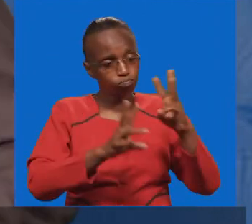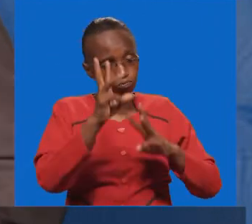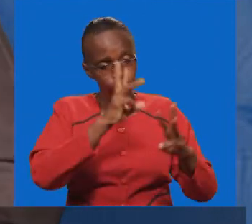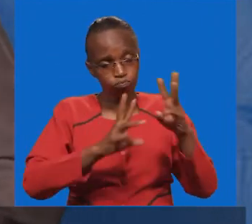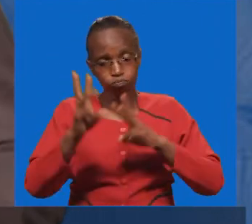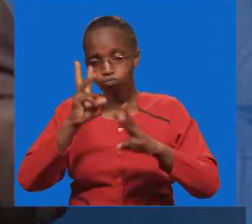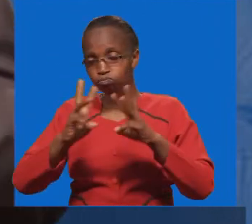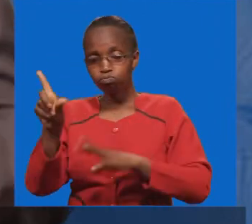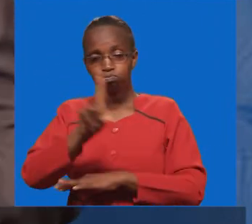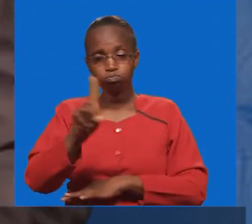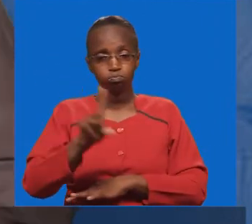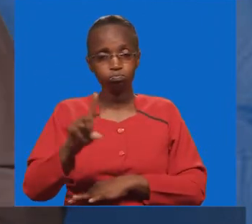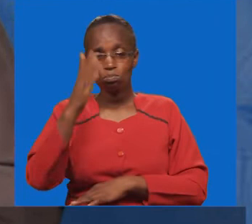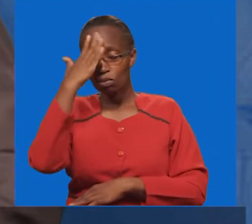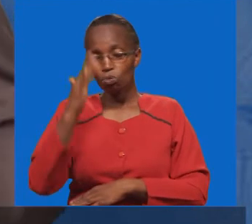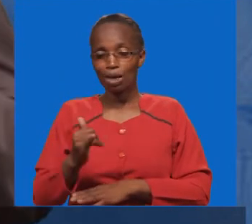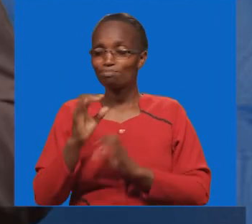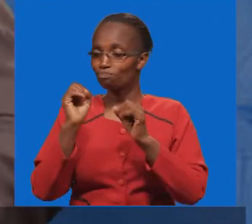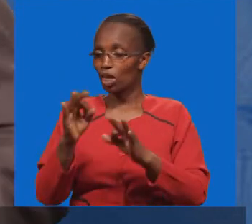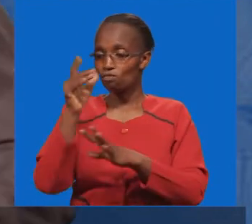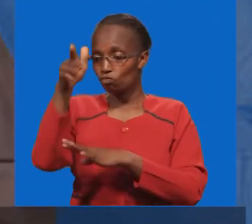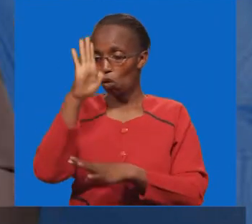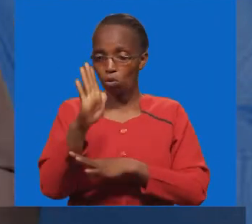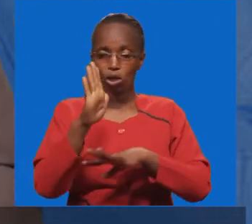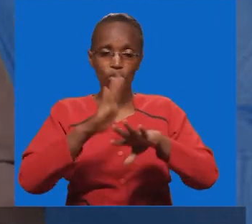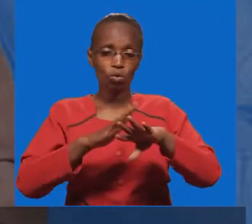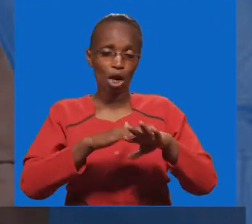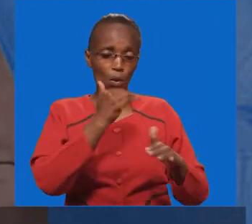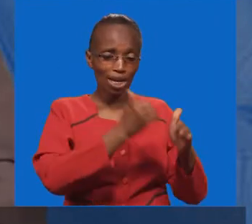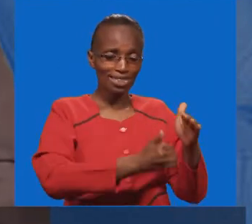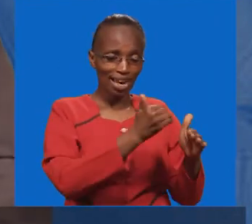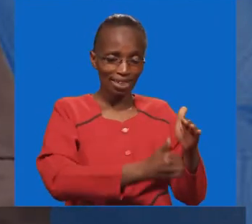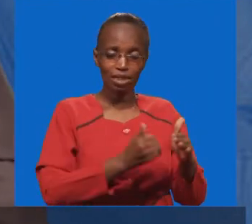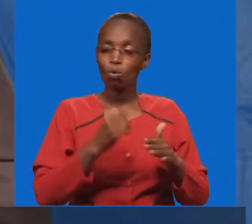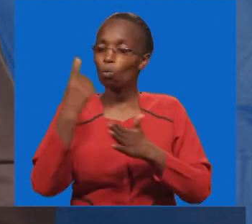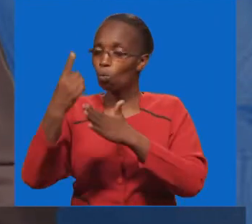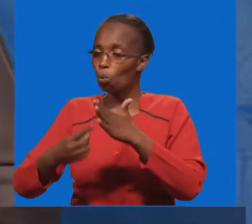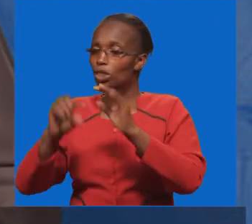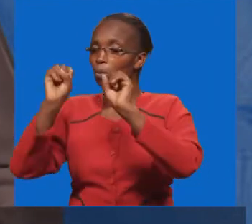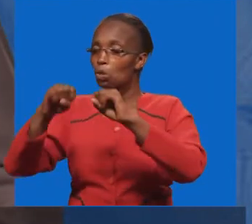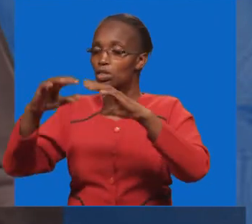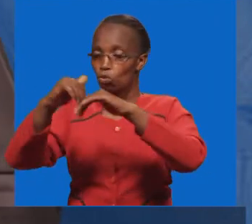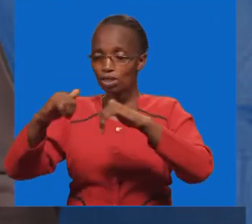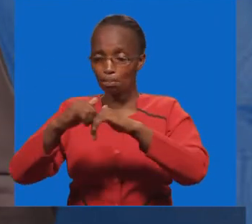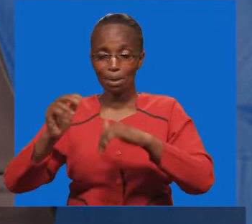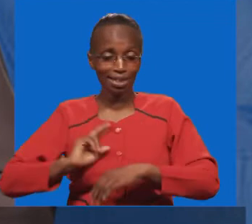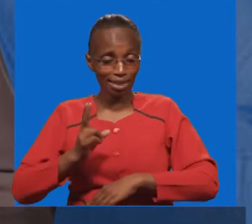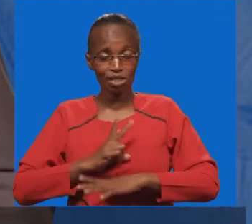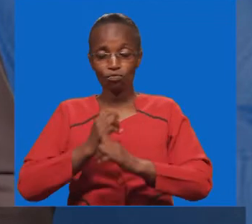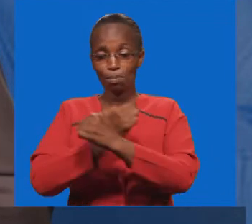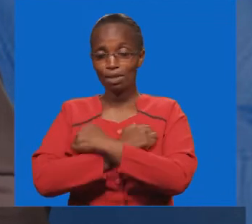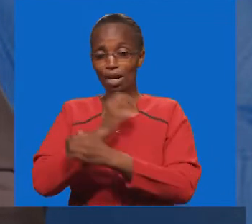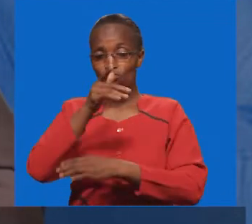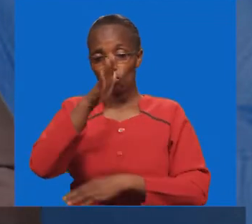tusifadhaike baba, tusifadhaike mama, tusifadhaike mtazamaji mpendwa, kwa sababu Mungu akiwa upande wetu,